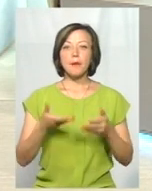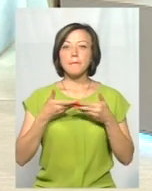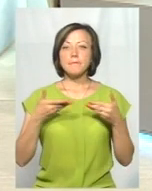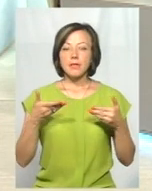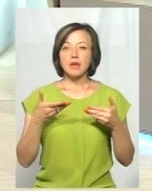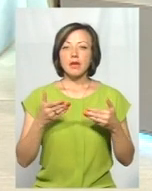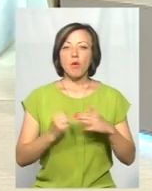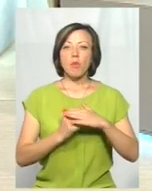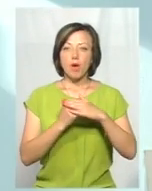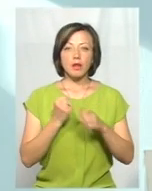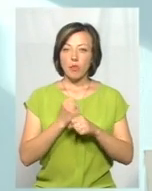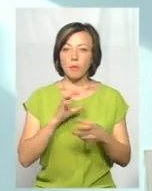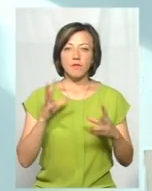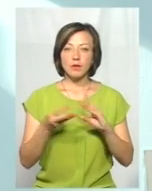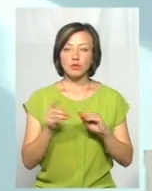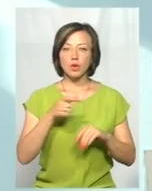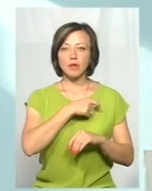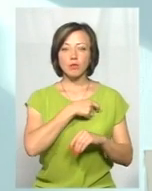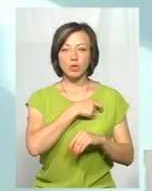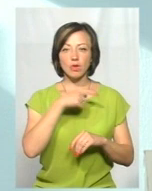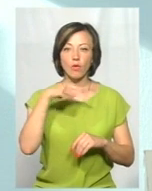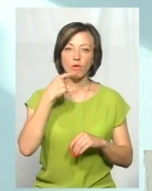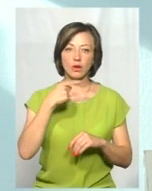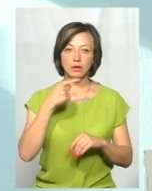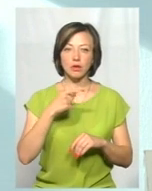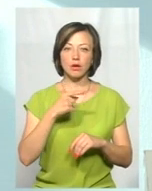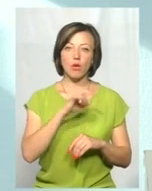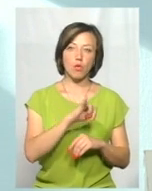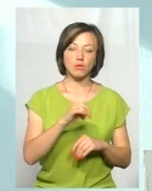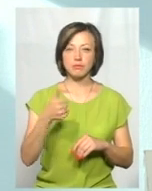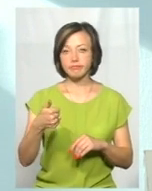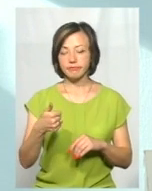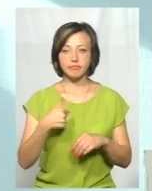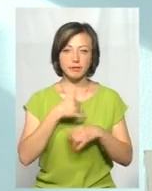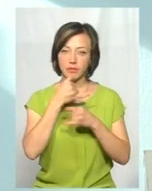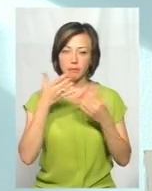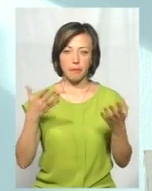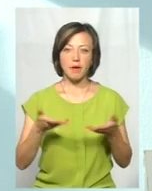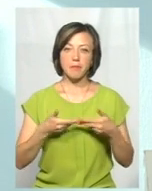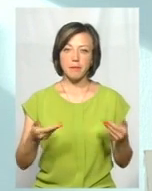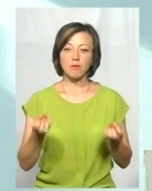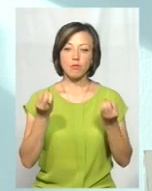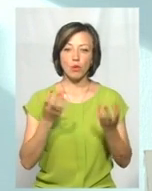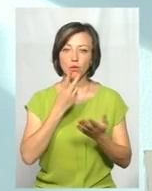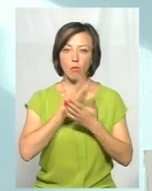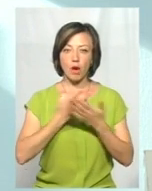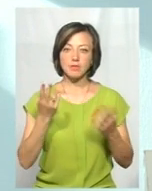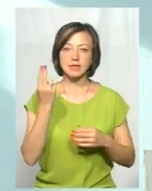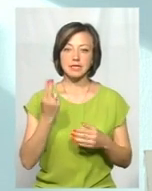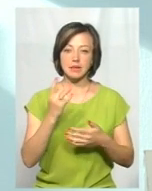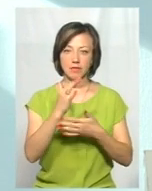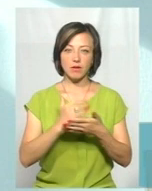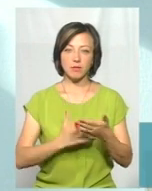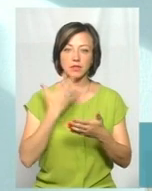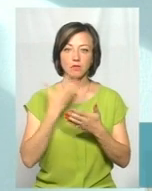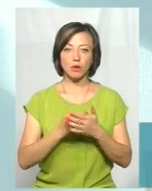робити якихось висновків, говорити про те, що депутат там хороший, поганий. Ми просто показуємо цифрами, показуємо